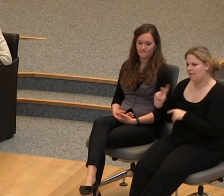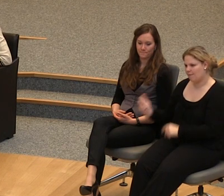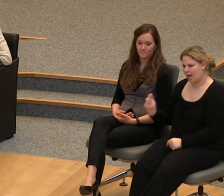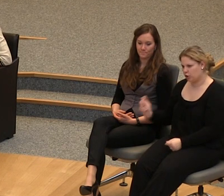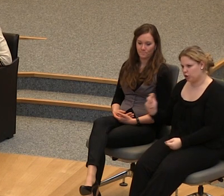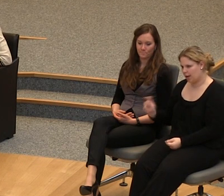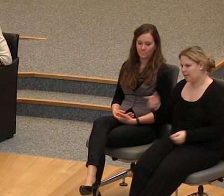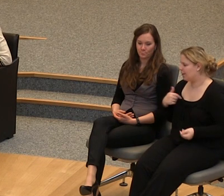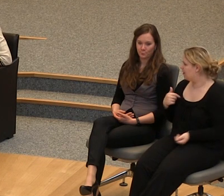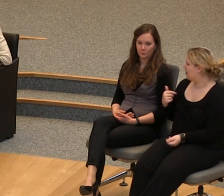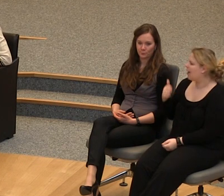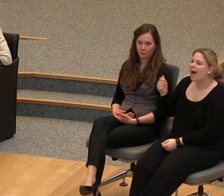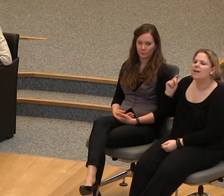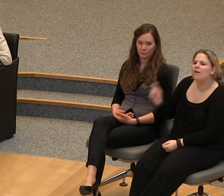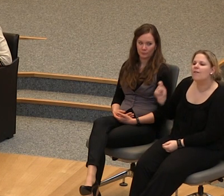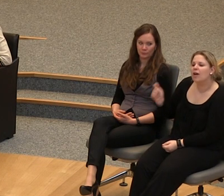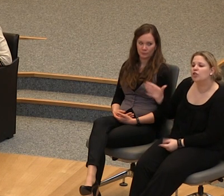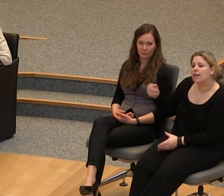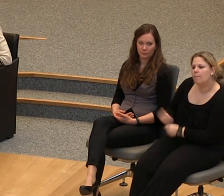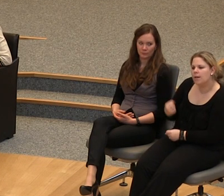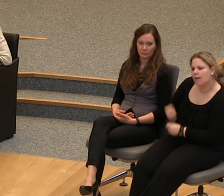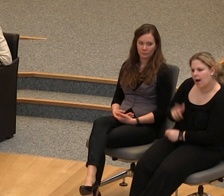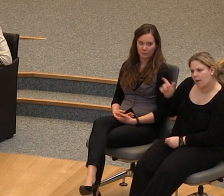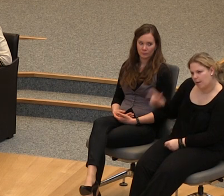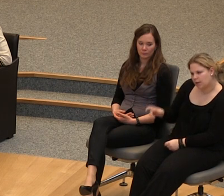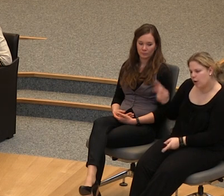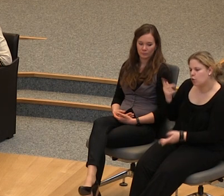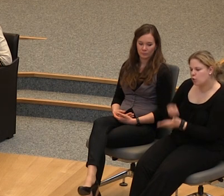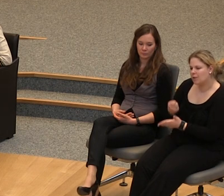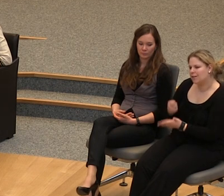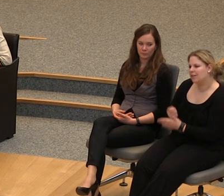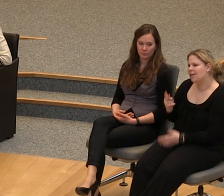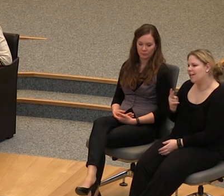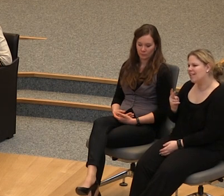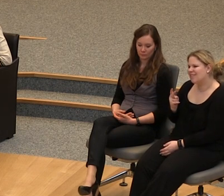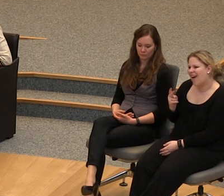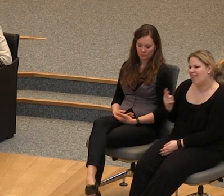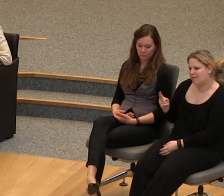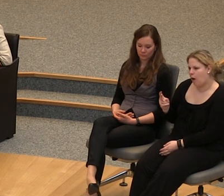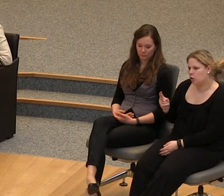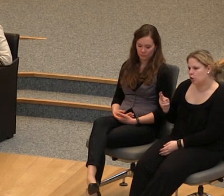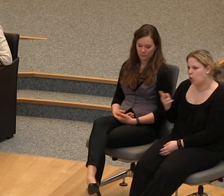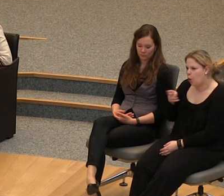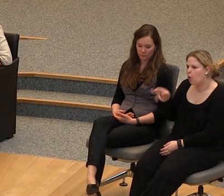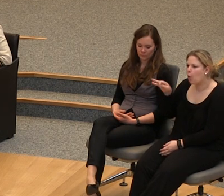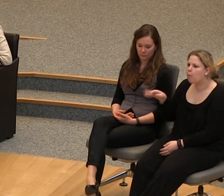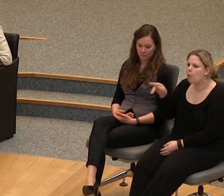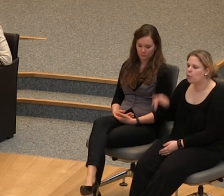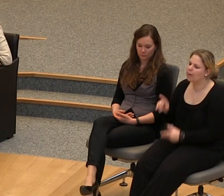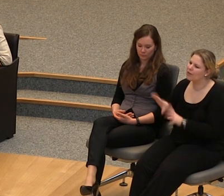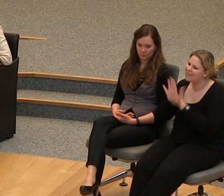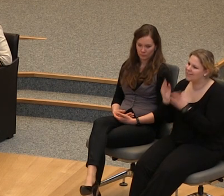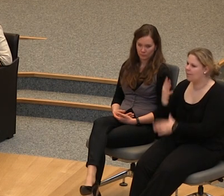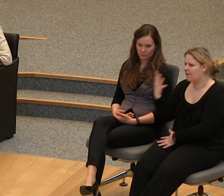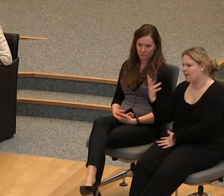ausgerechnet, uns kostet ein Werkstattbeschäftigter 2.000 Euro im Monat, das sind 24.000 Euro im Jahr.